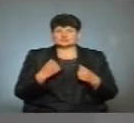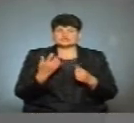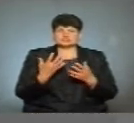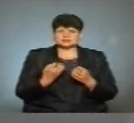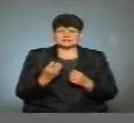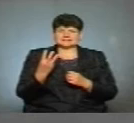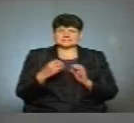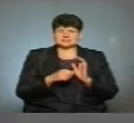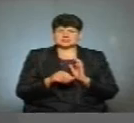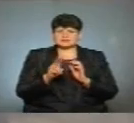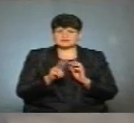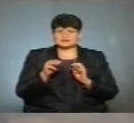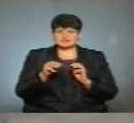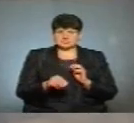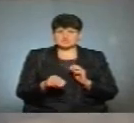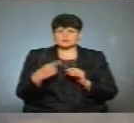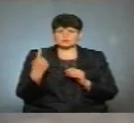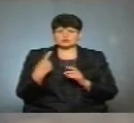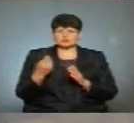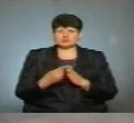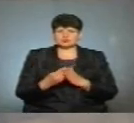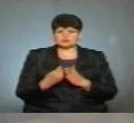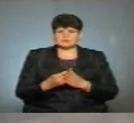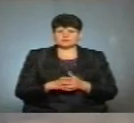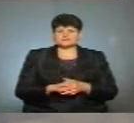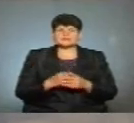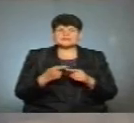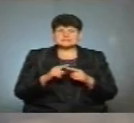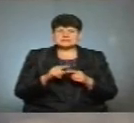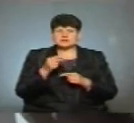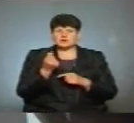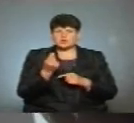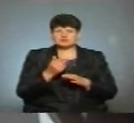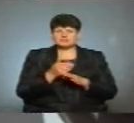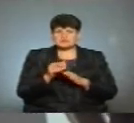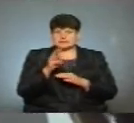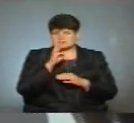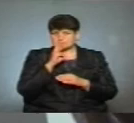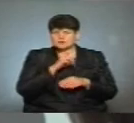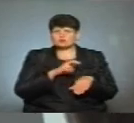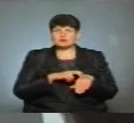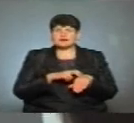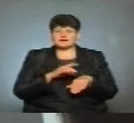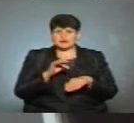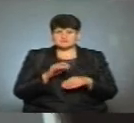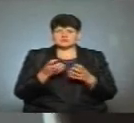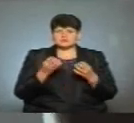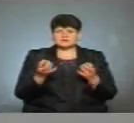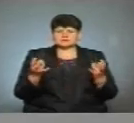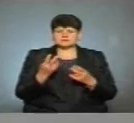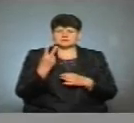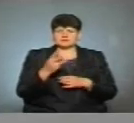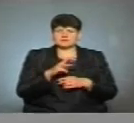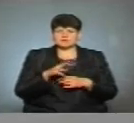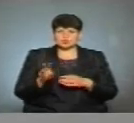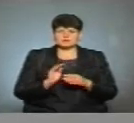362 000 – з обласного бюджету, розповів директор медзакладу Вадим Рудик. Ці гроші, за його словами, виділять на зарплату лікарям. Потрібно ще 2 мільйони на доплату